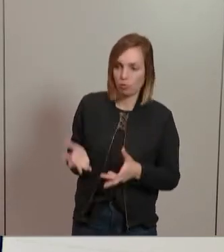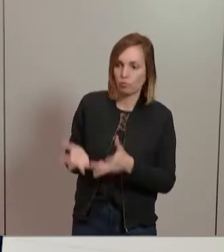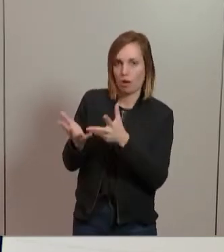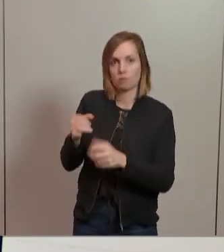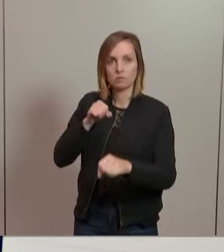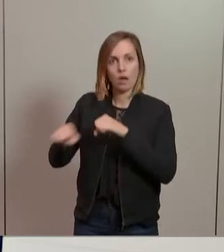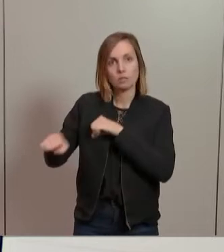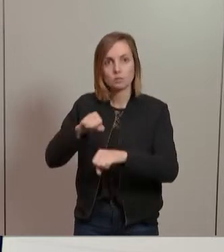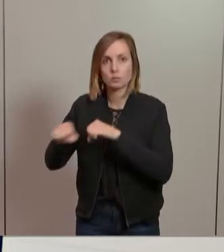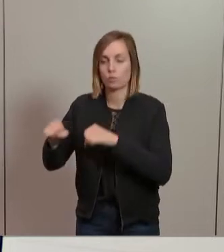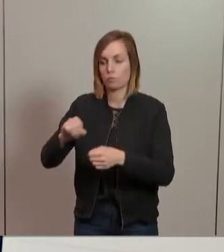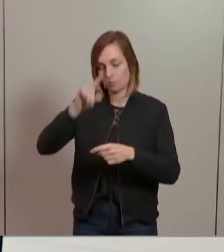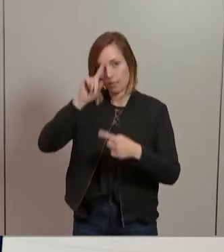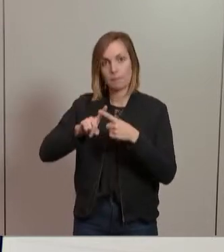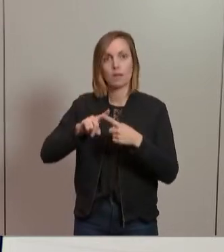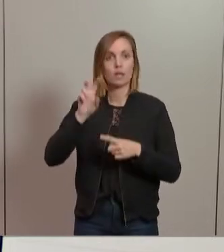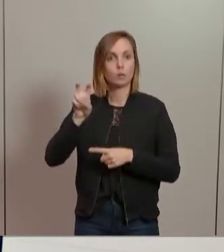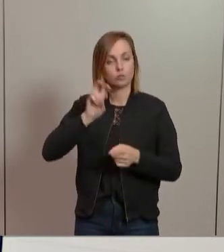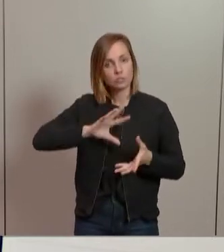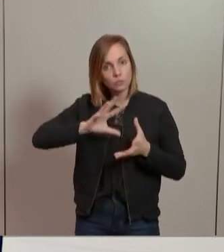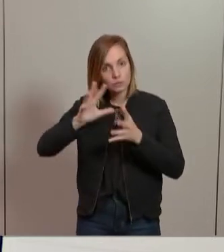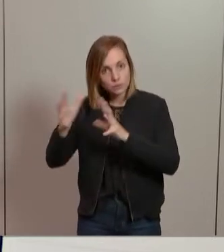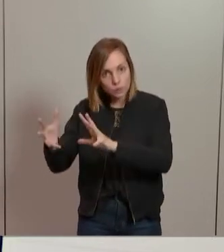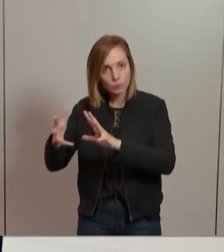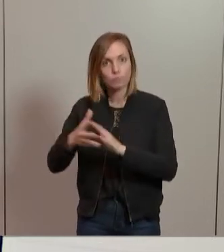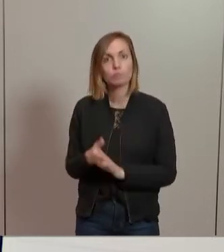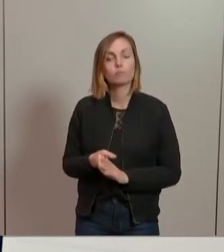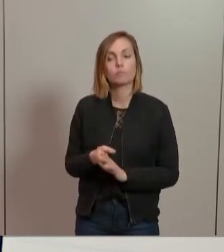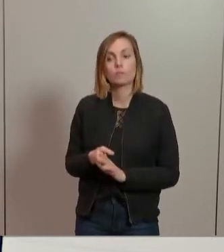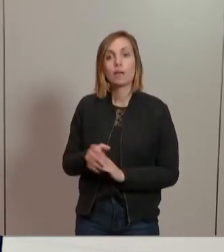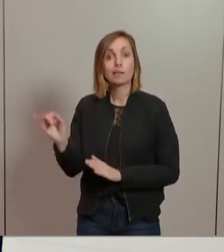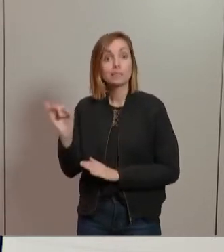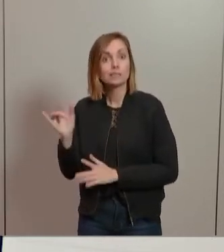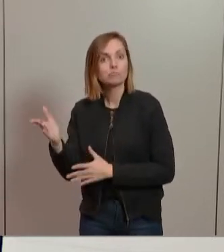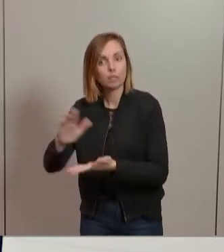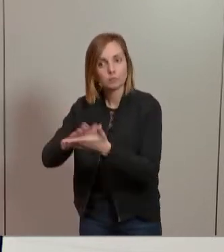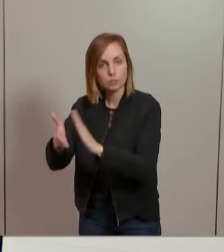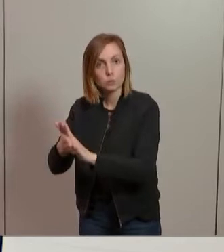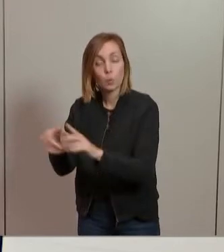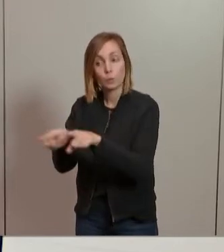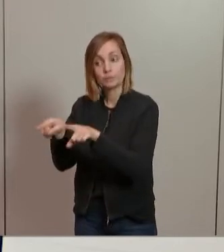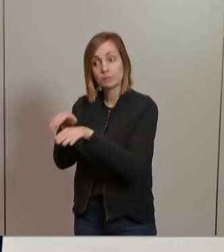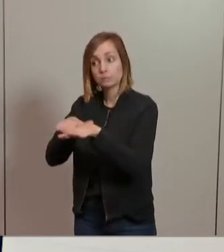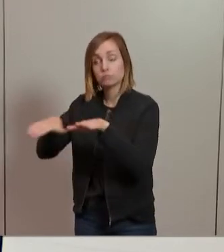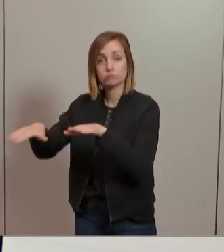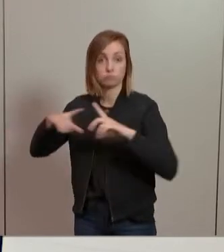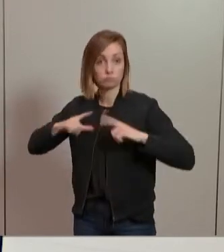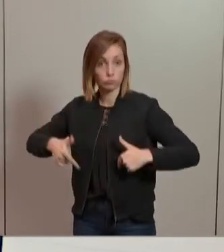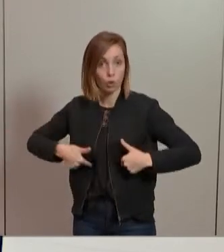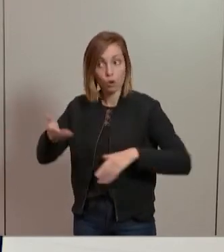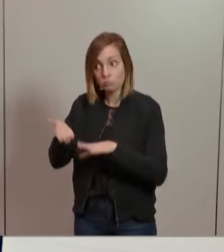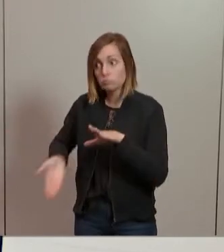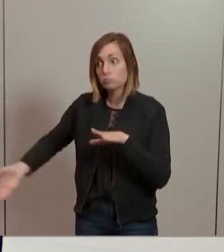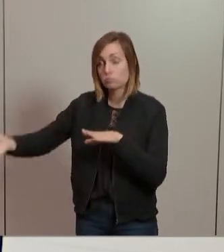les actions de transition écologique menées par le milieu associatif et les établissements scolaires en apportant